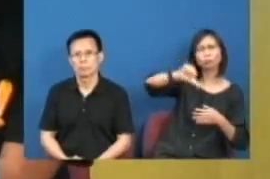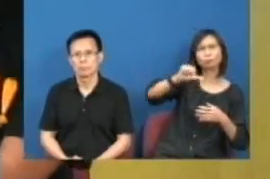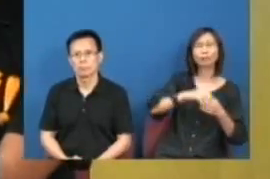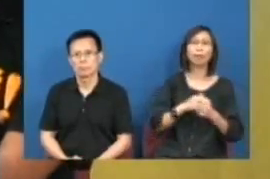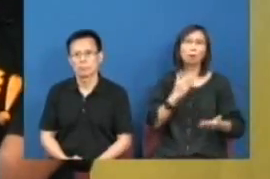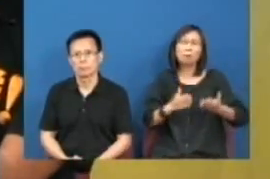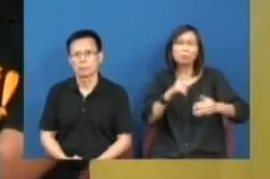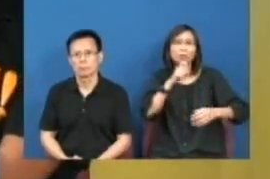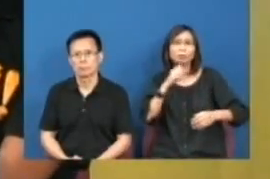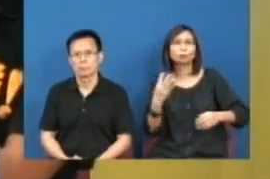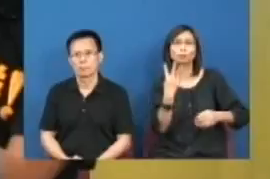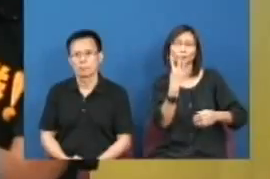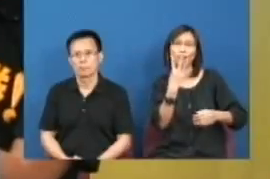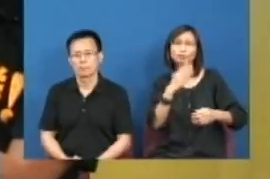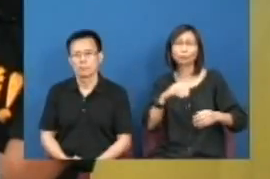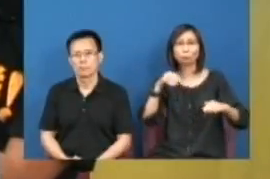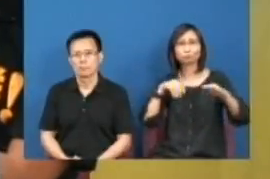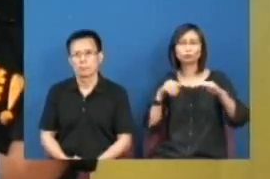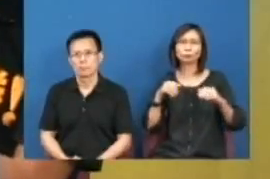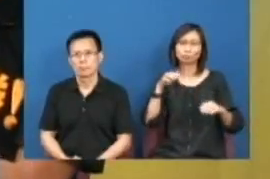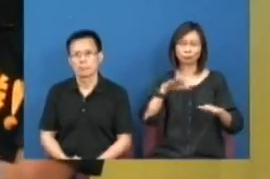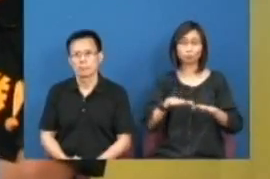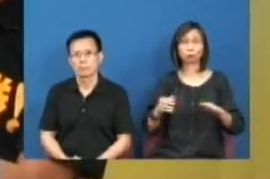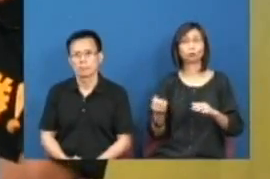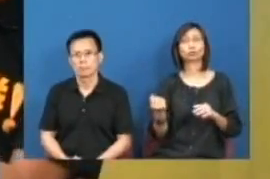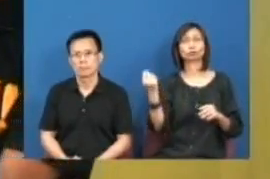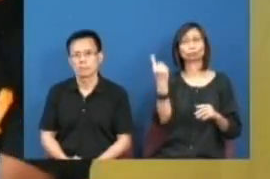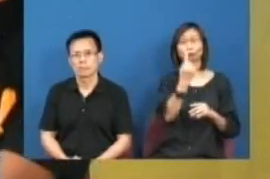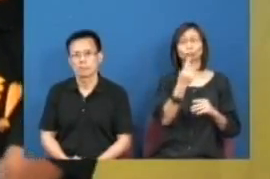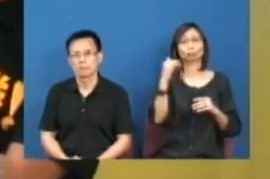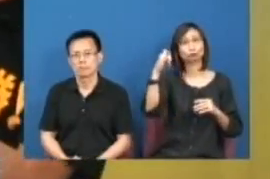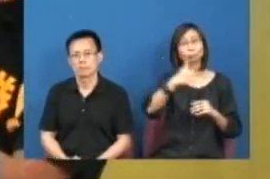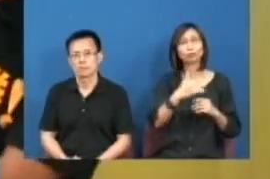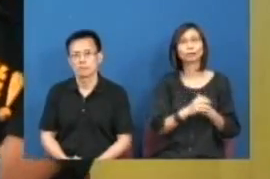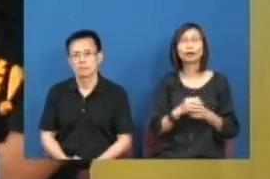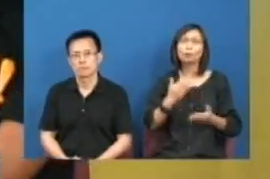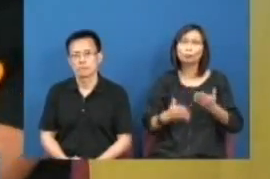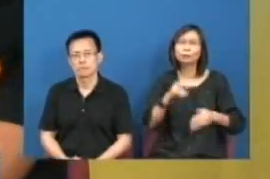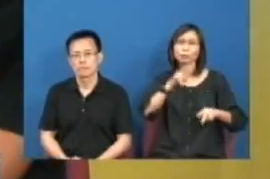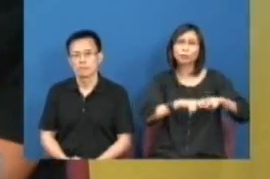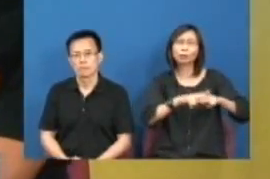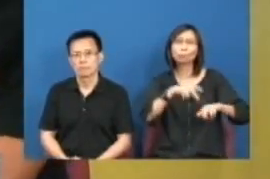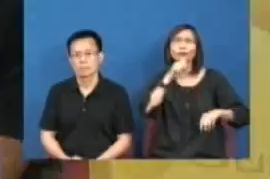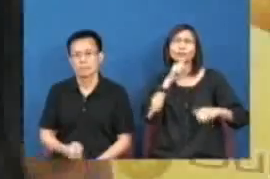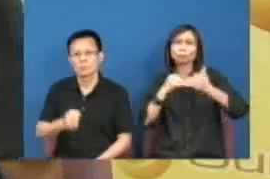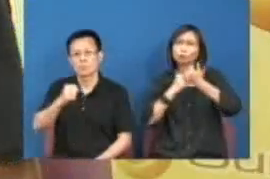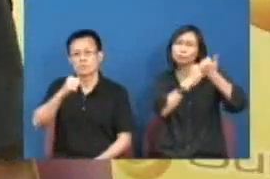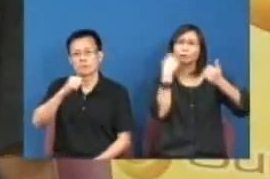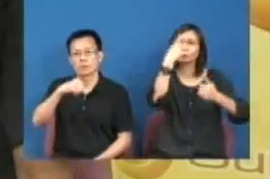出嚟咁樣。咁其實會唔會都係喺中共裏邊都有唔同嘅即係 agents 咧喺背後支持佢哋？ 係，咁當